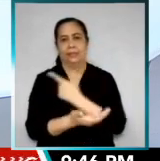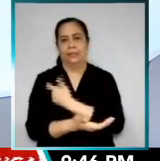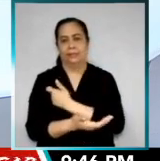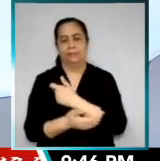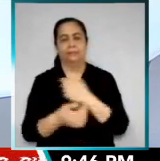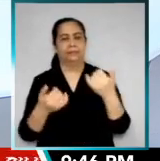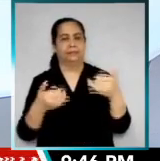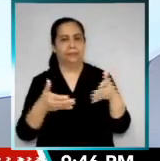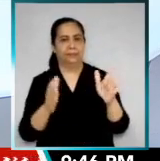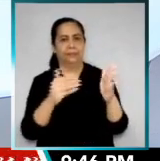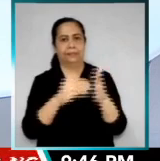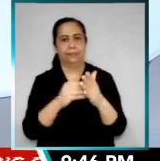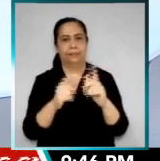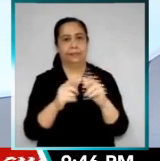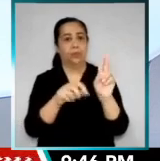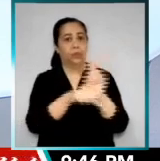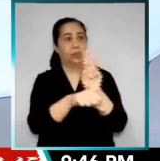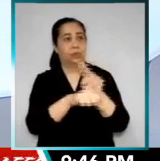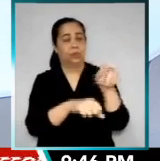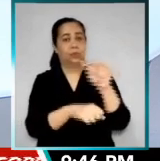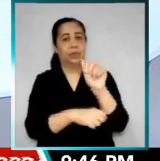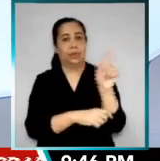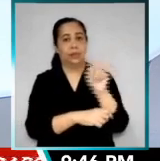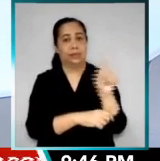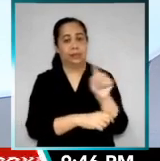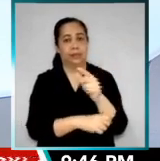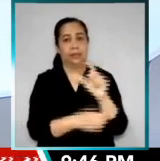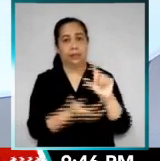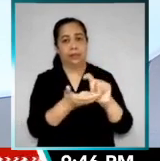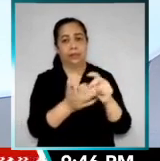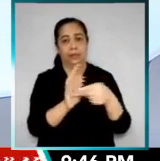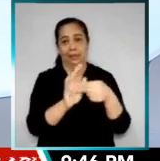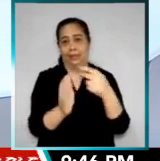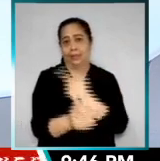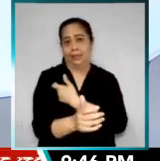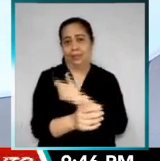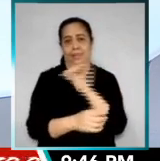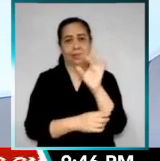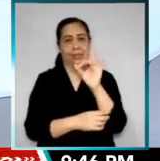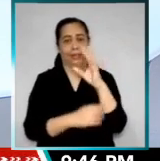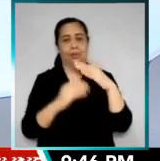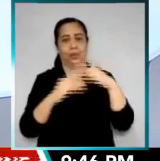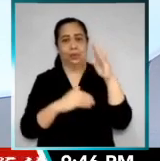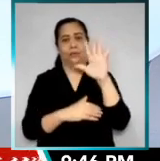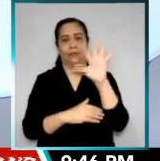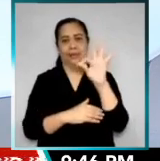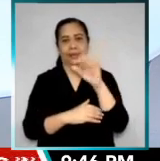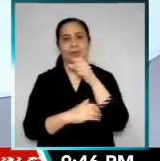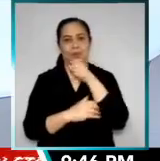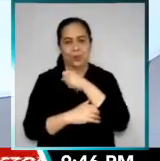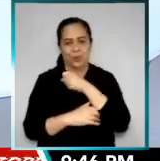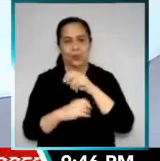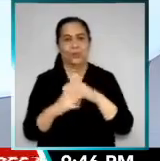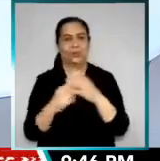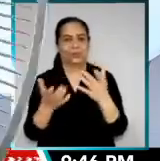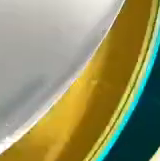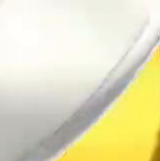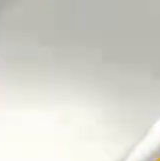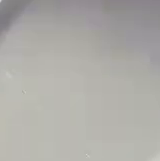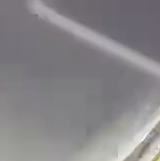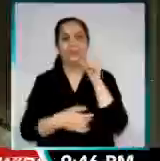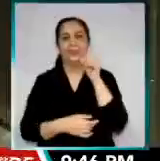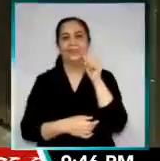ang pagpapagamit ng AstraZeneca vaccine sa mga 18 to 59 years old. May report si Leigh Alves.